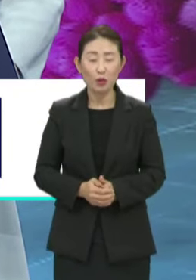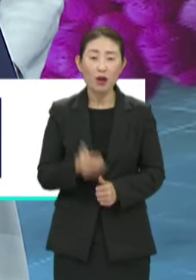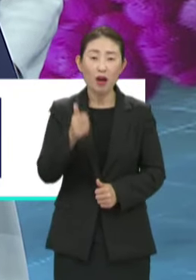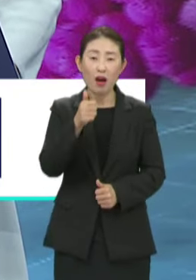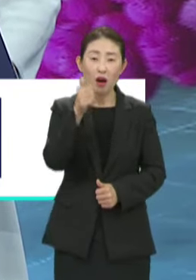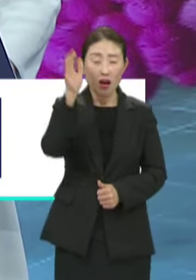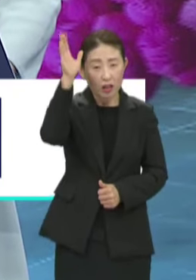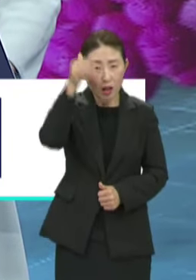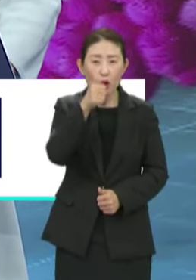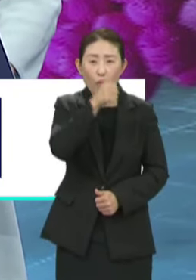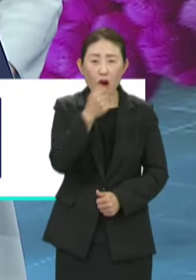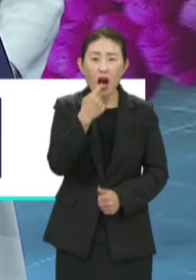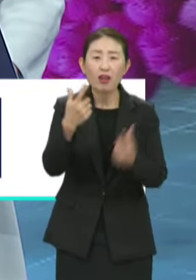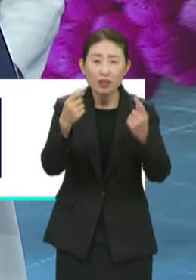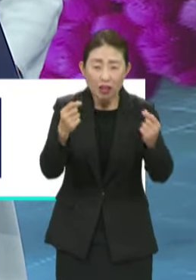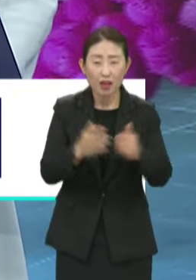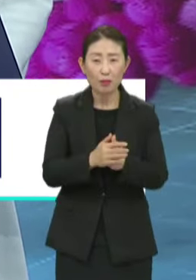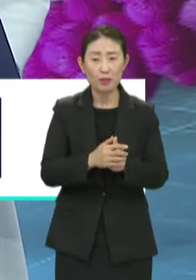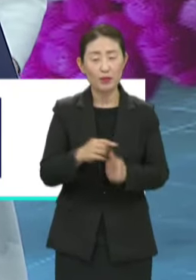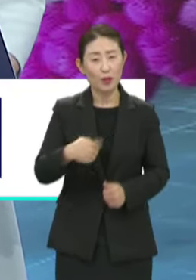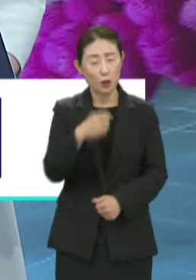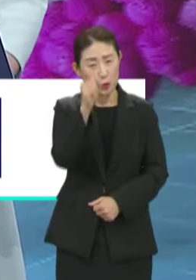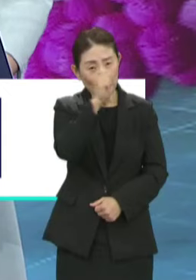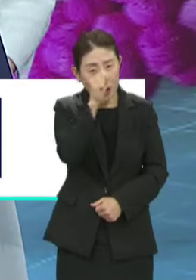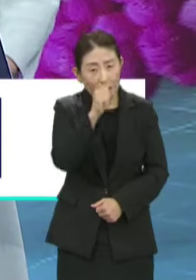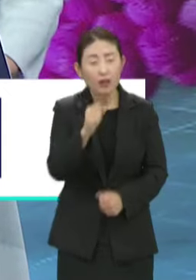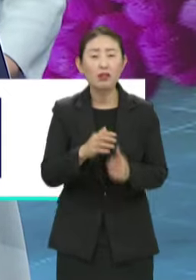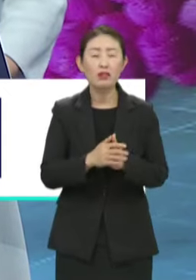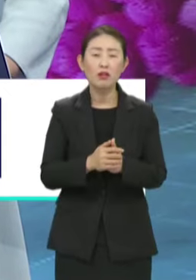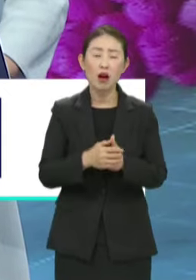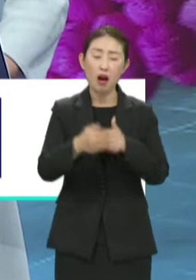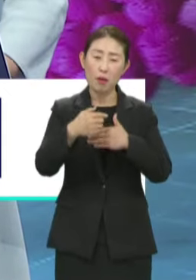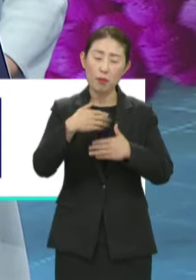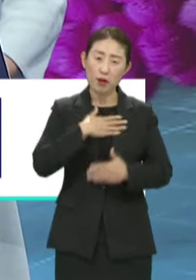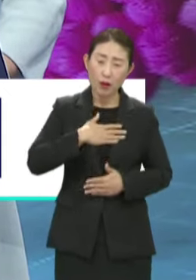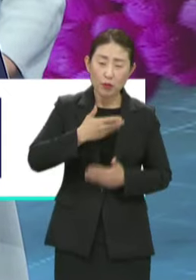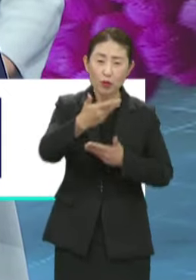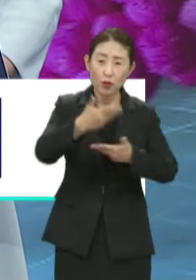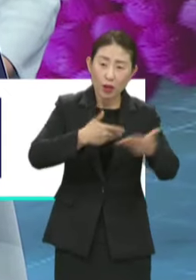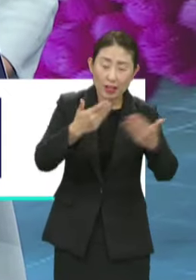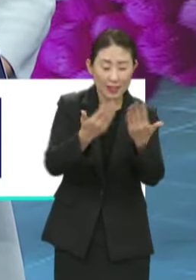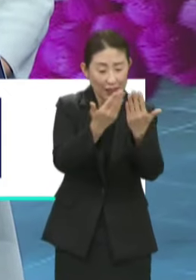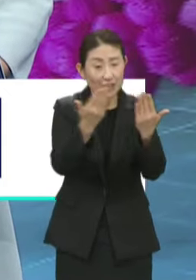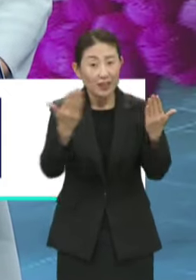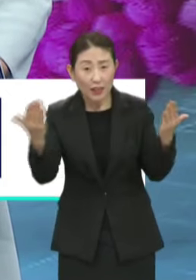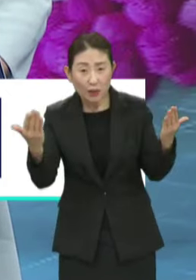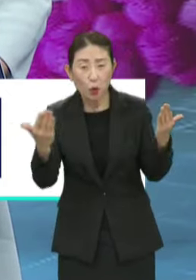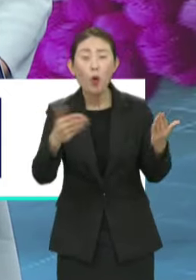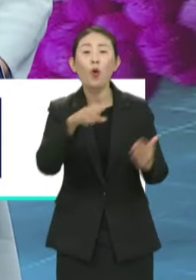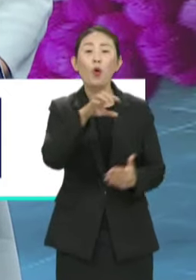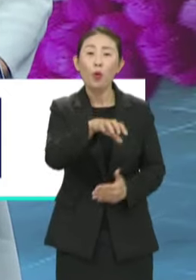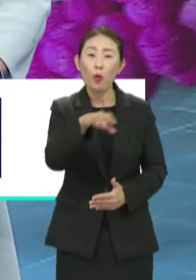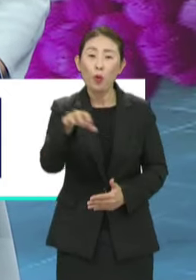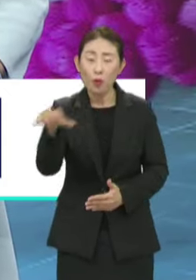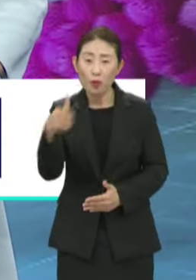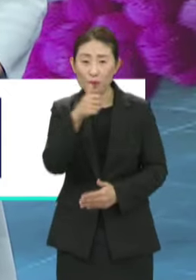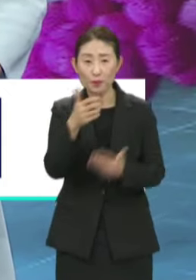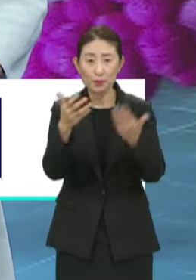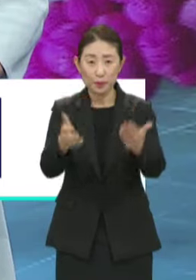반려동물처럼 자신의 반려 작품을 찾아볼 수 있는 전시까지 주말에 즐길 만한 전시를 아트앤컬처에서 양정진